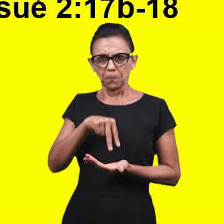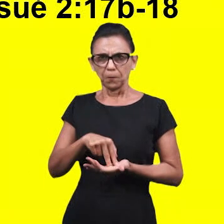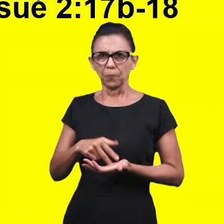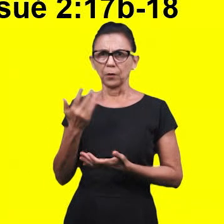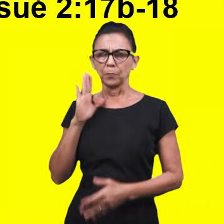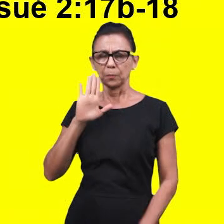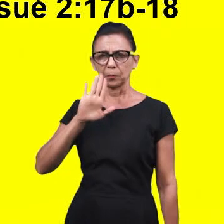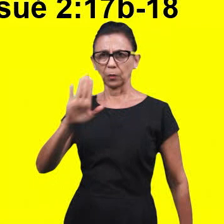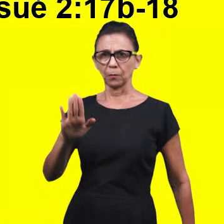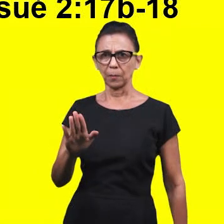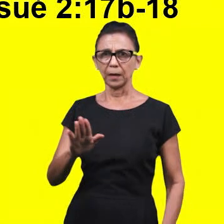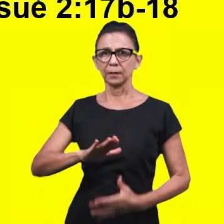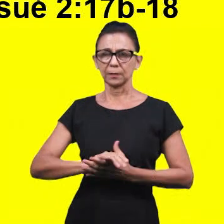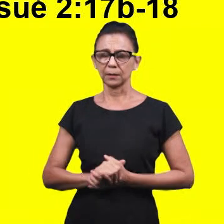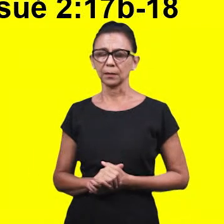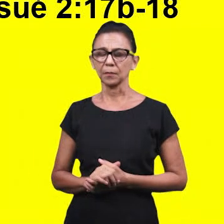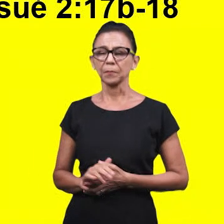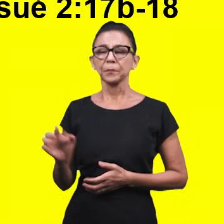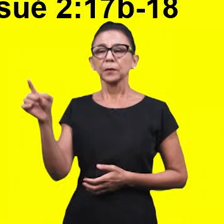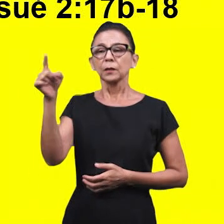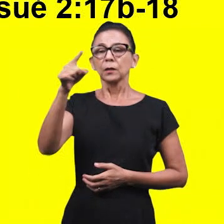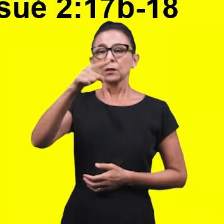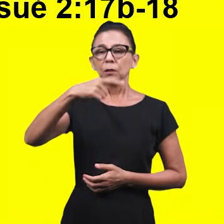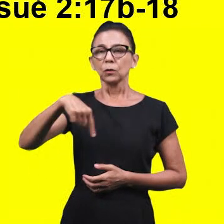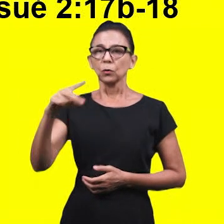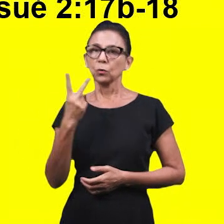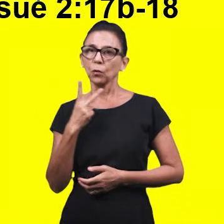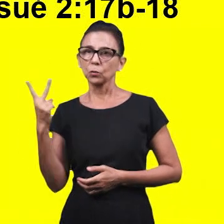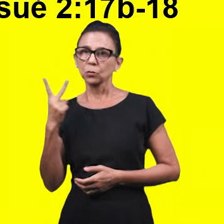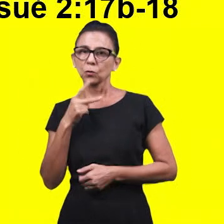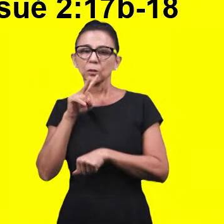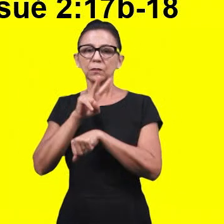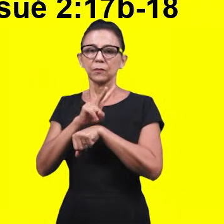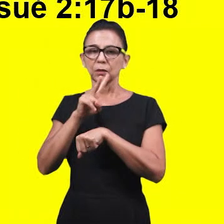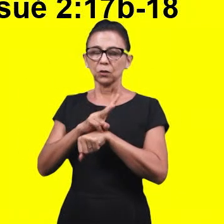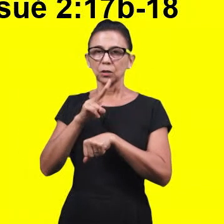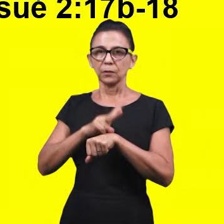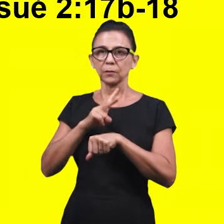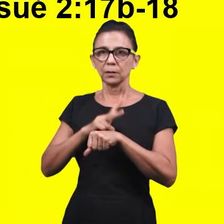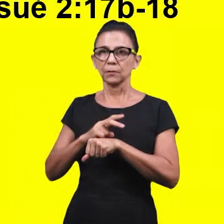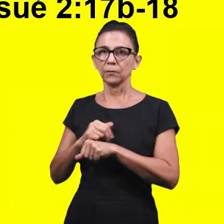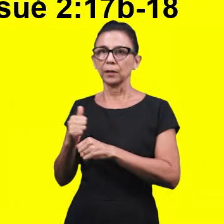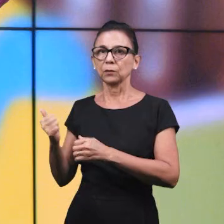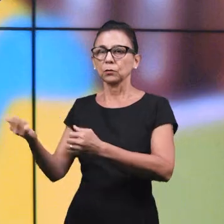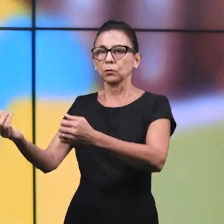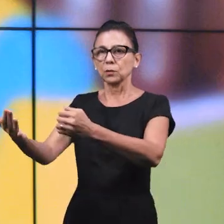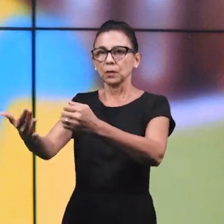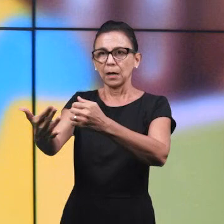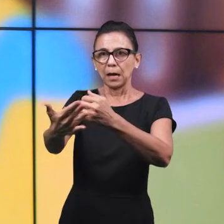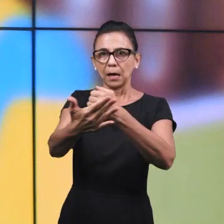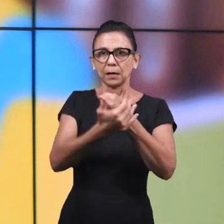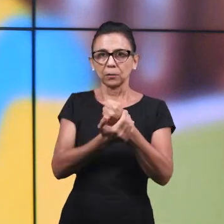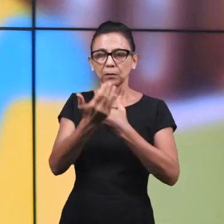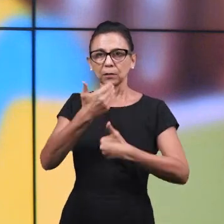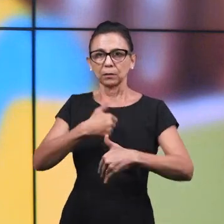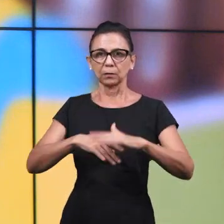tu nous as fait descendre. Tu prenais avec toi dans la maison ton père, ta mère, tes frères et toute la famille de ton